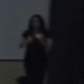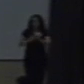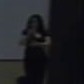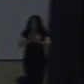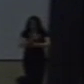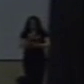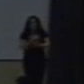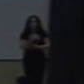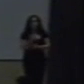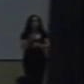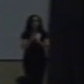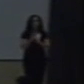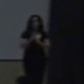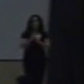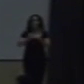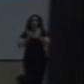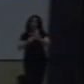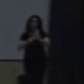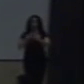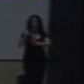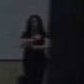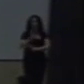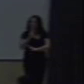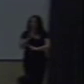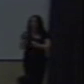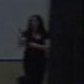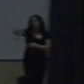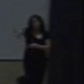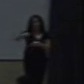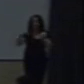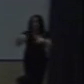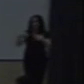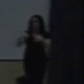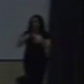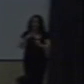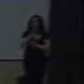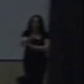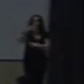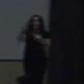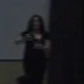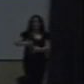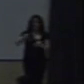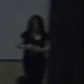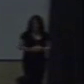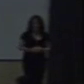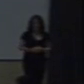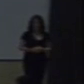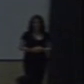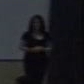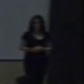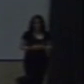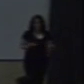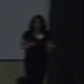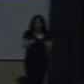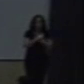d'informació veraç i això ho marca la llei i també utilitzen algo que és de tots, que són uns mitjans, unes capacitats, sobretot en l'audiovisual,